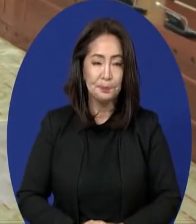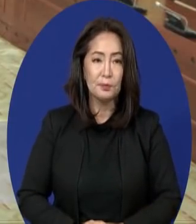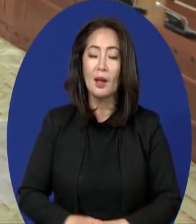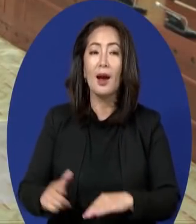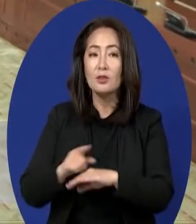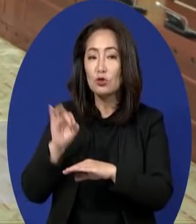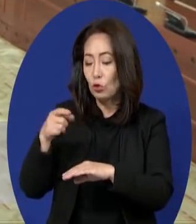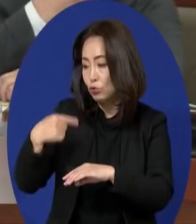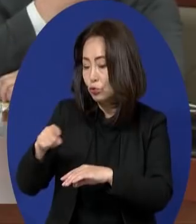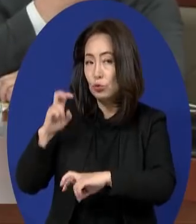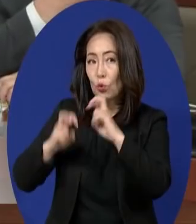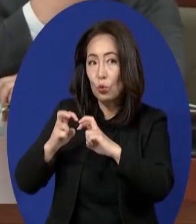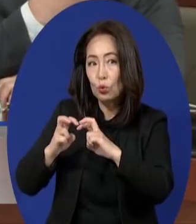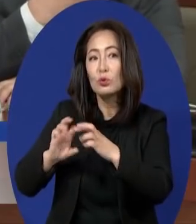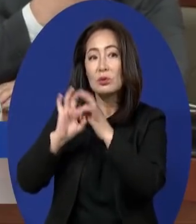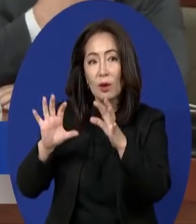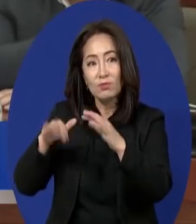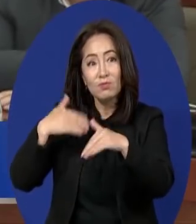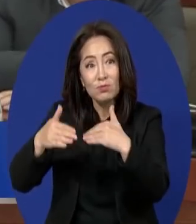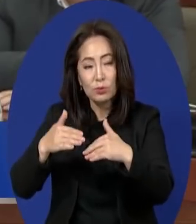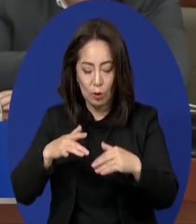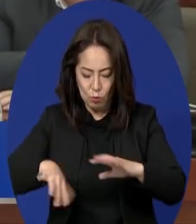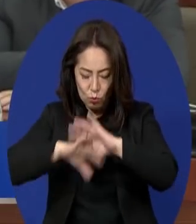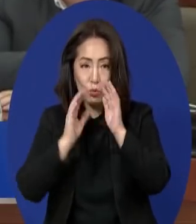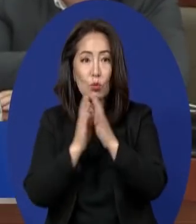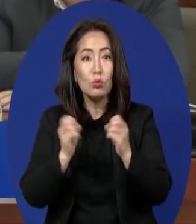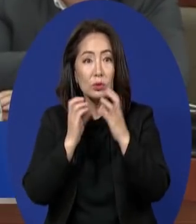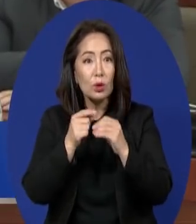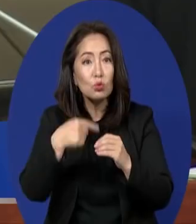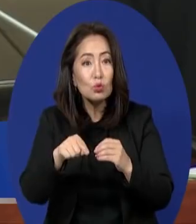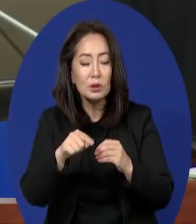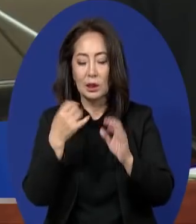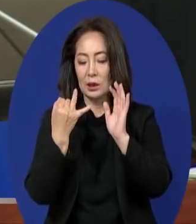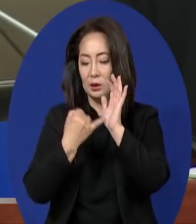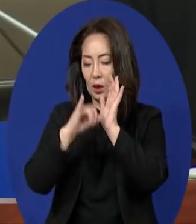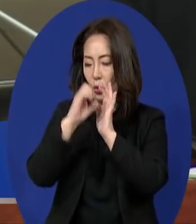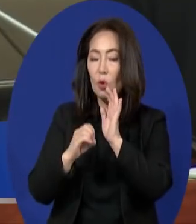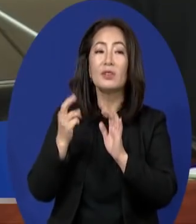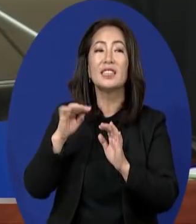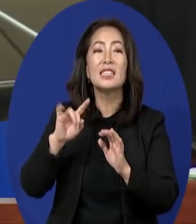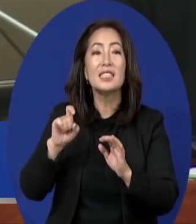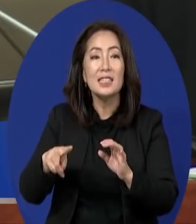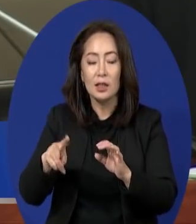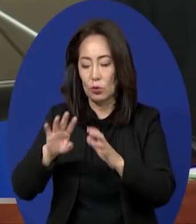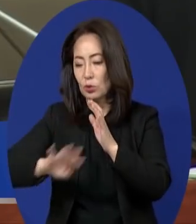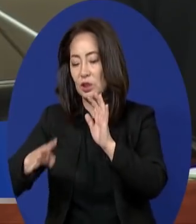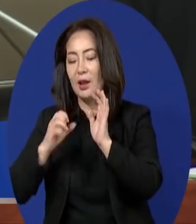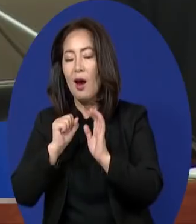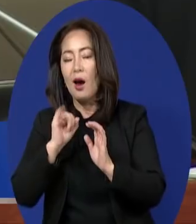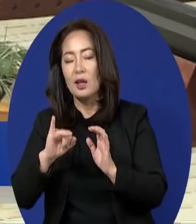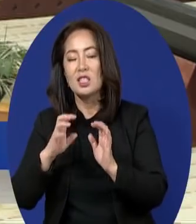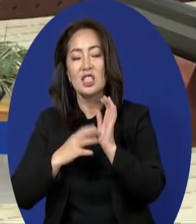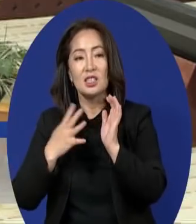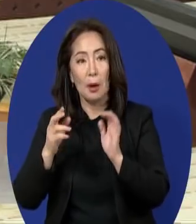Газрын тос боловсруулах үйлдвэр ашиглалтанд орсноор нийт бүтээгдэхүүний 60% дизель төш, үлдснэ нь А95 автобензин, шингэрүүлсэн шатдаг